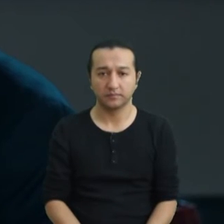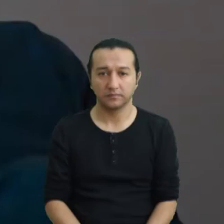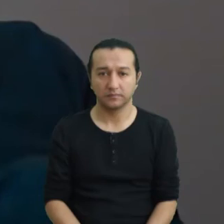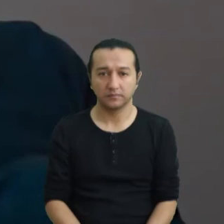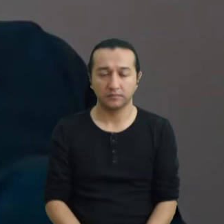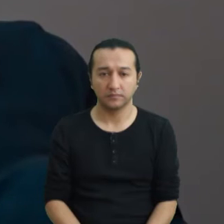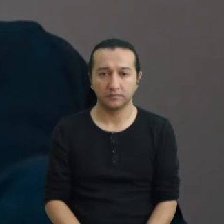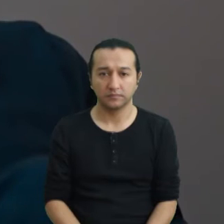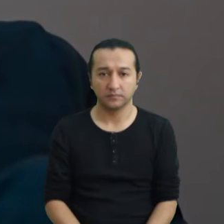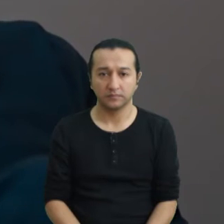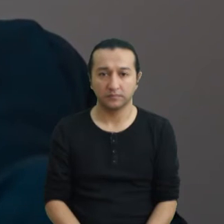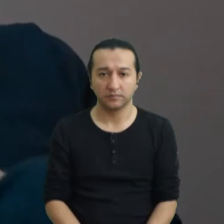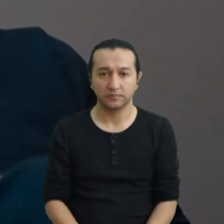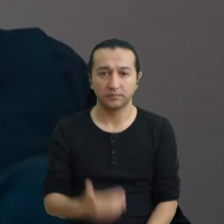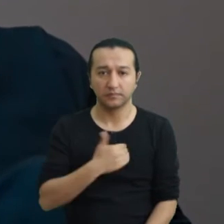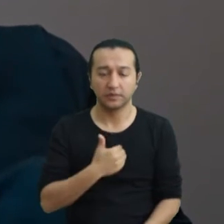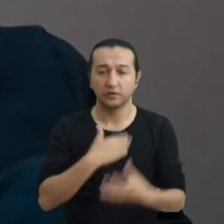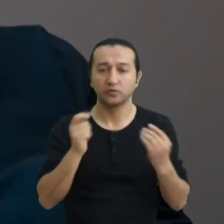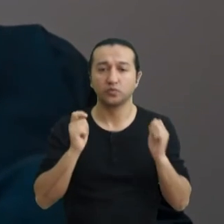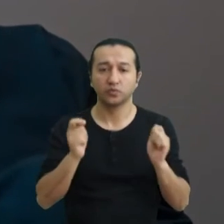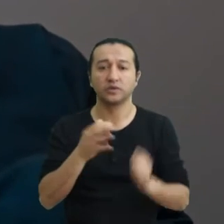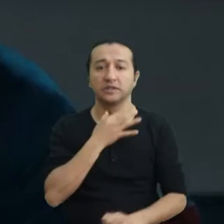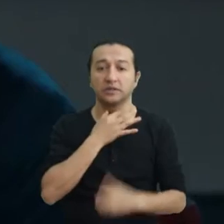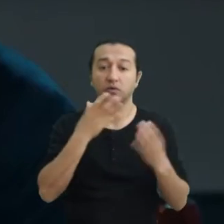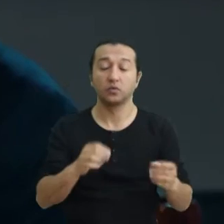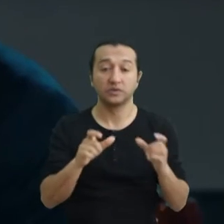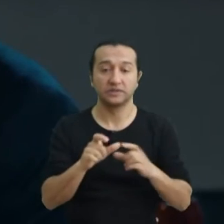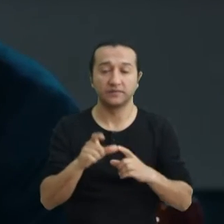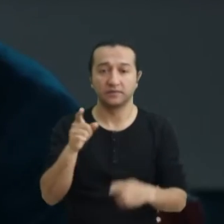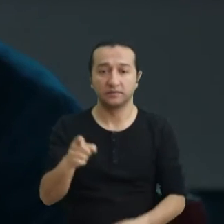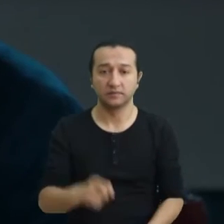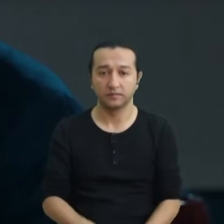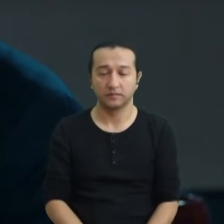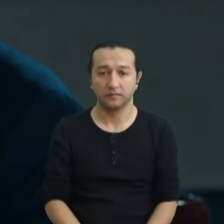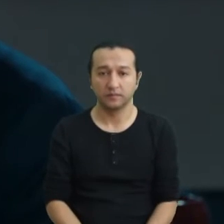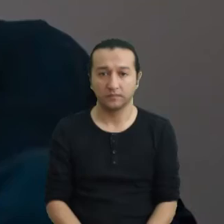Stefan'ın başı önünde. Beni çok zor durumda bıraktın Stefan.